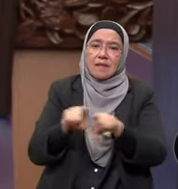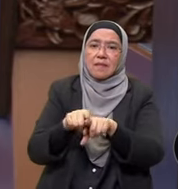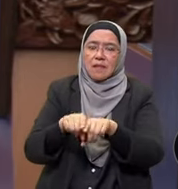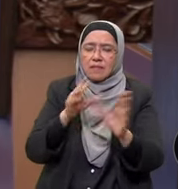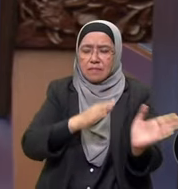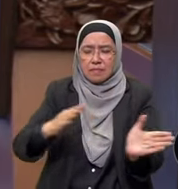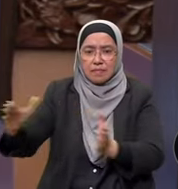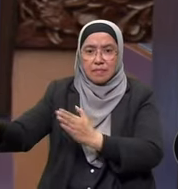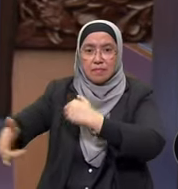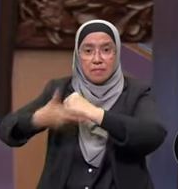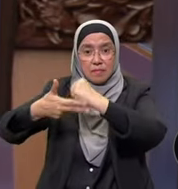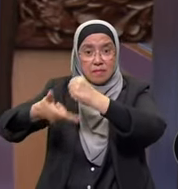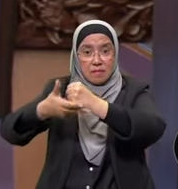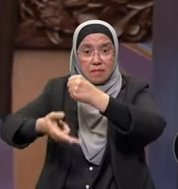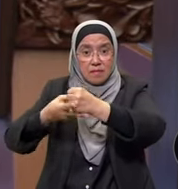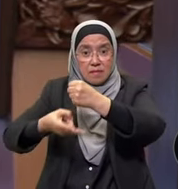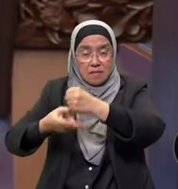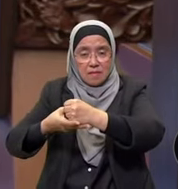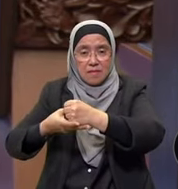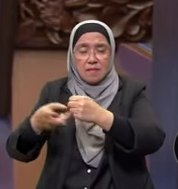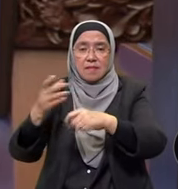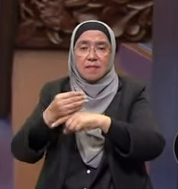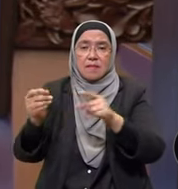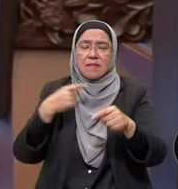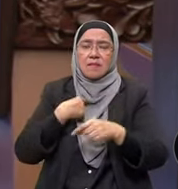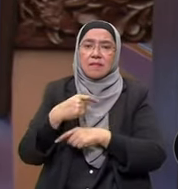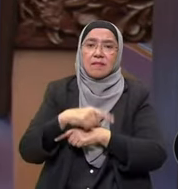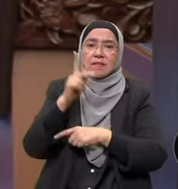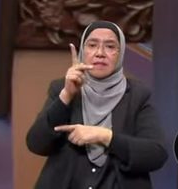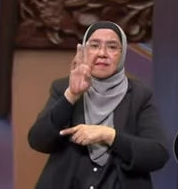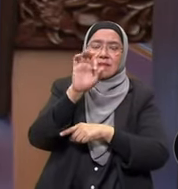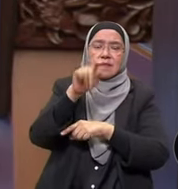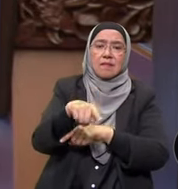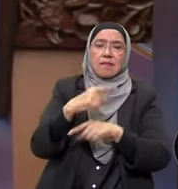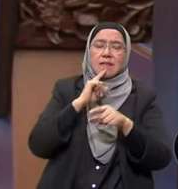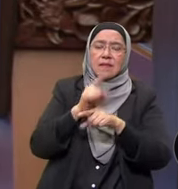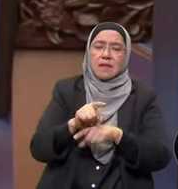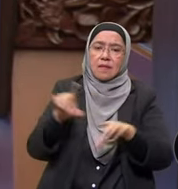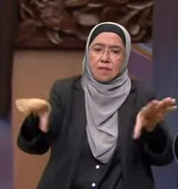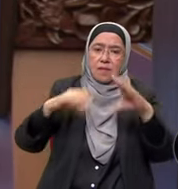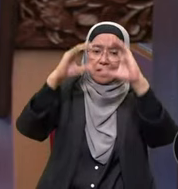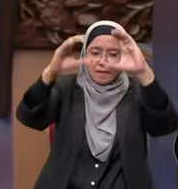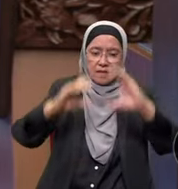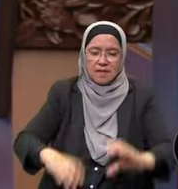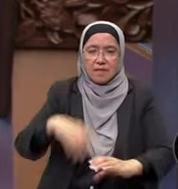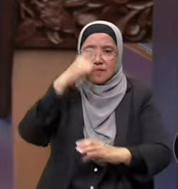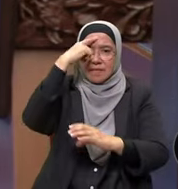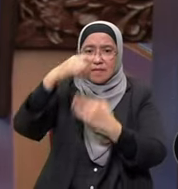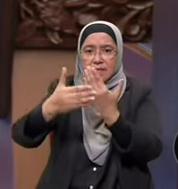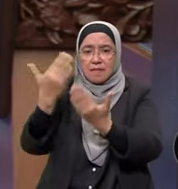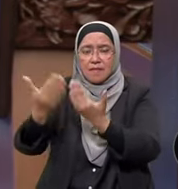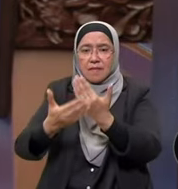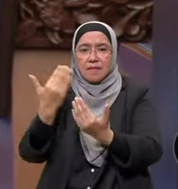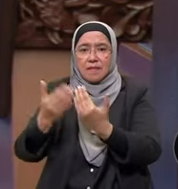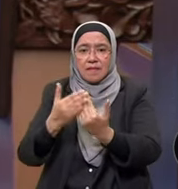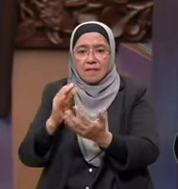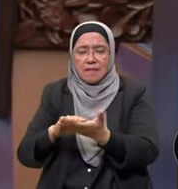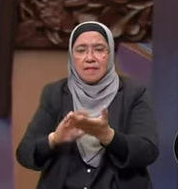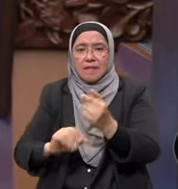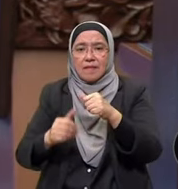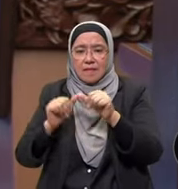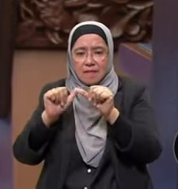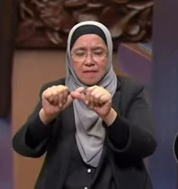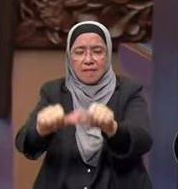pelbagai saluran untuk memudahkan ahli mencarumkan ke kwsp bagi ahli yang bekerja dan mempunyai majikan mereka boleh